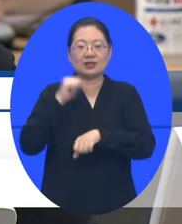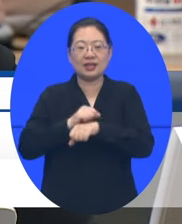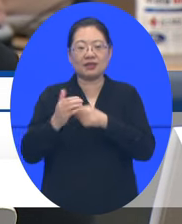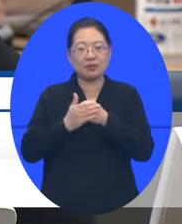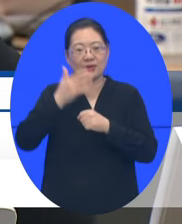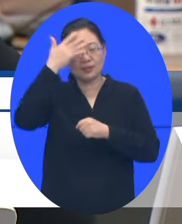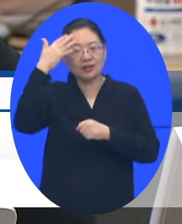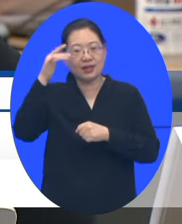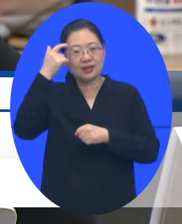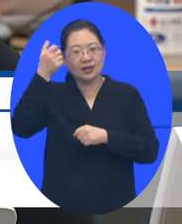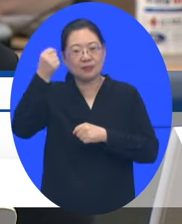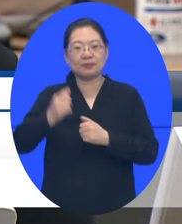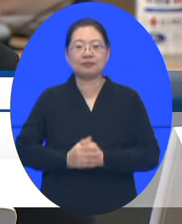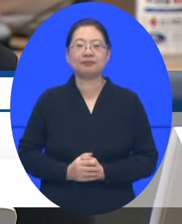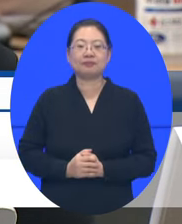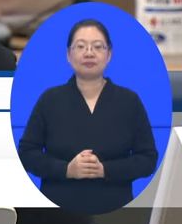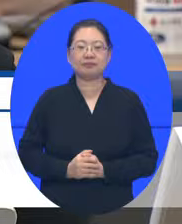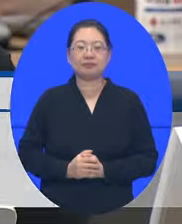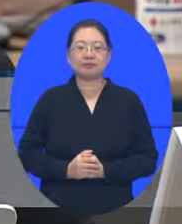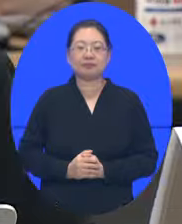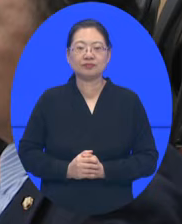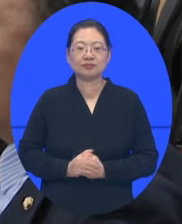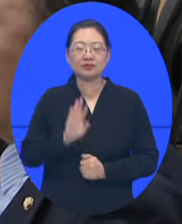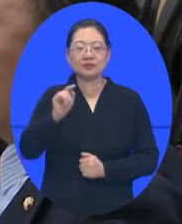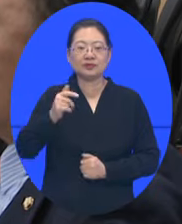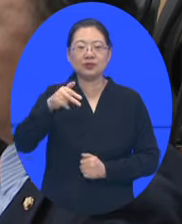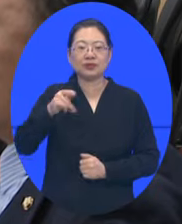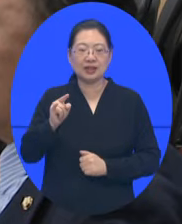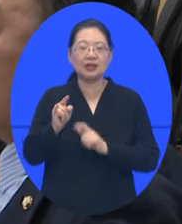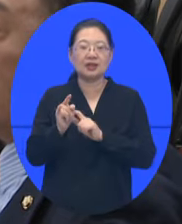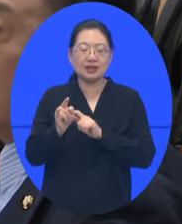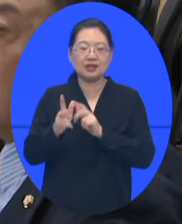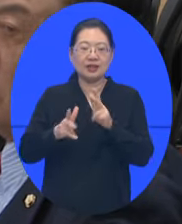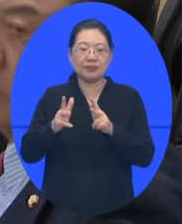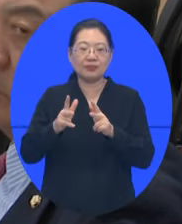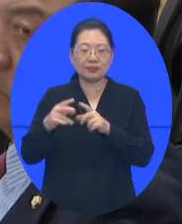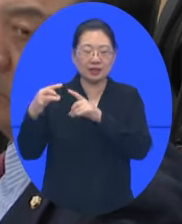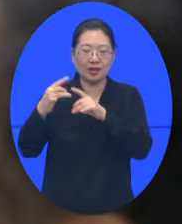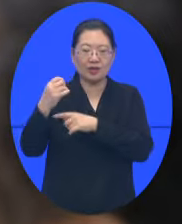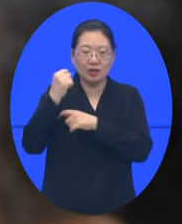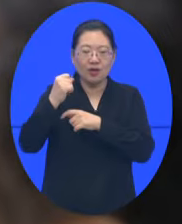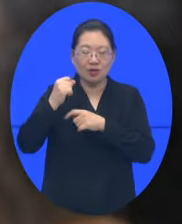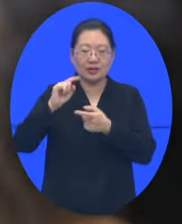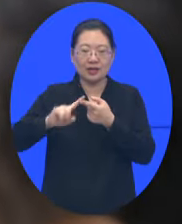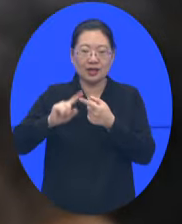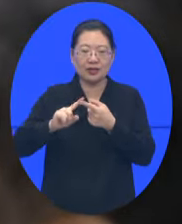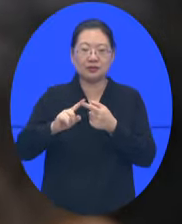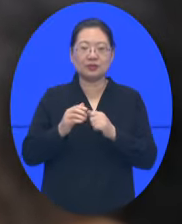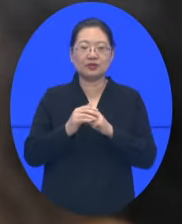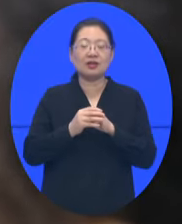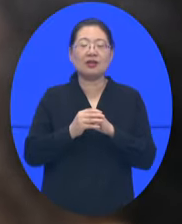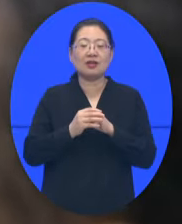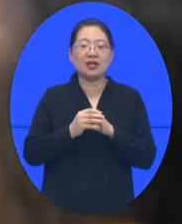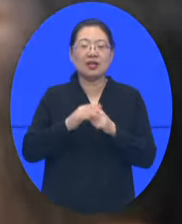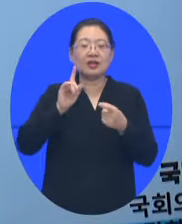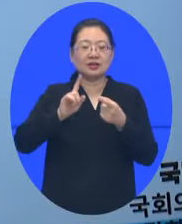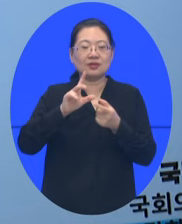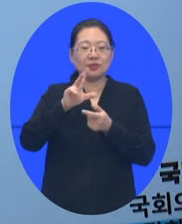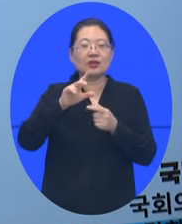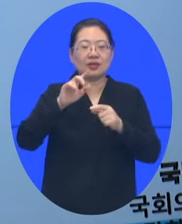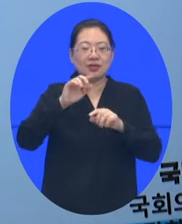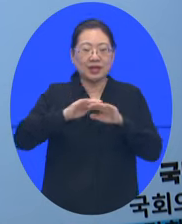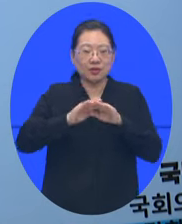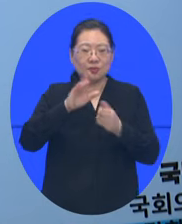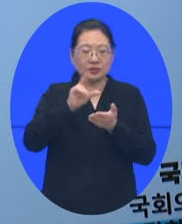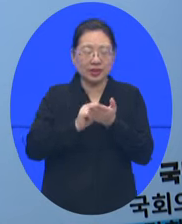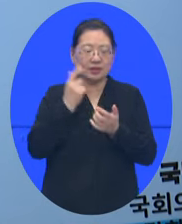제 역할을 하고 있어서 정말로 다행이라는 생각을 듭니다. 반도체 산단의 전력 수요에 대한 대책과 용수 처리 문제에 대한 질의도